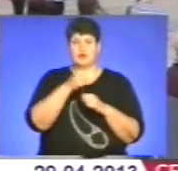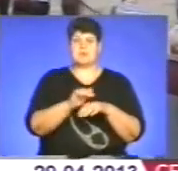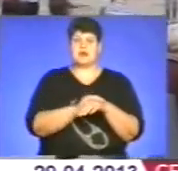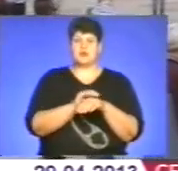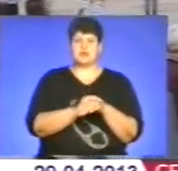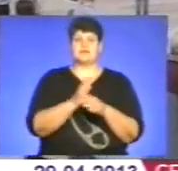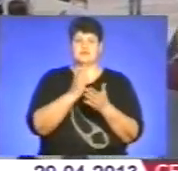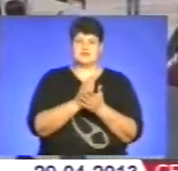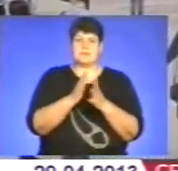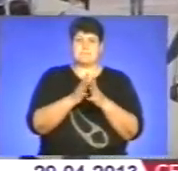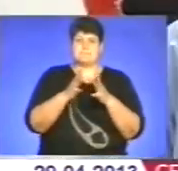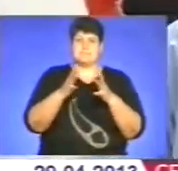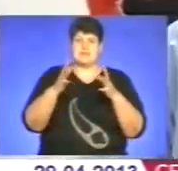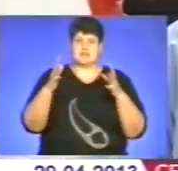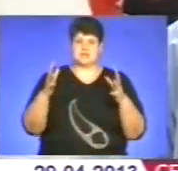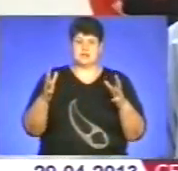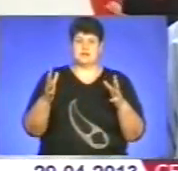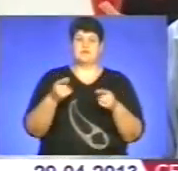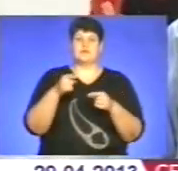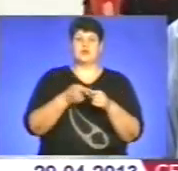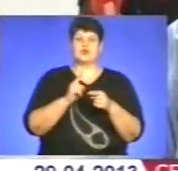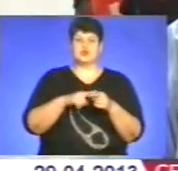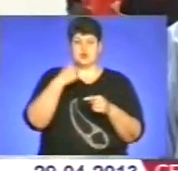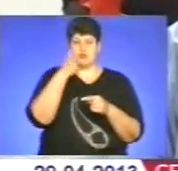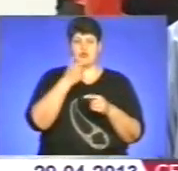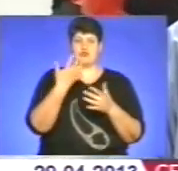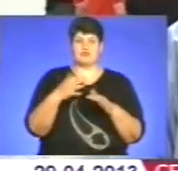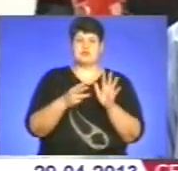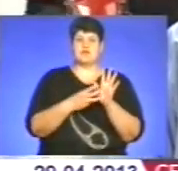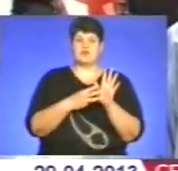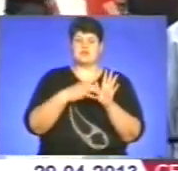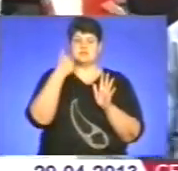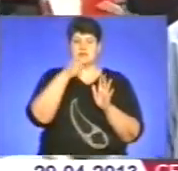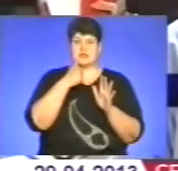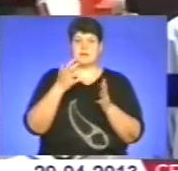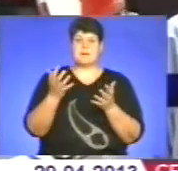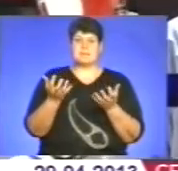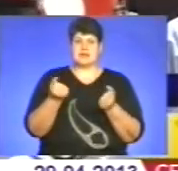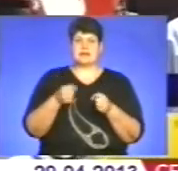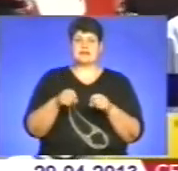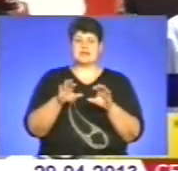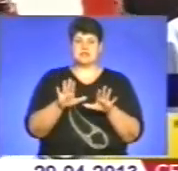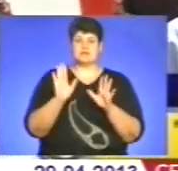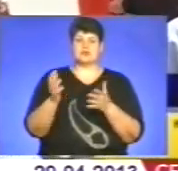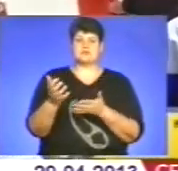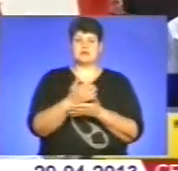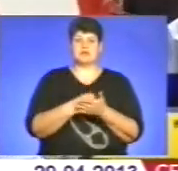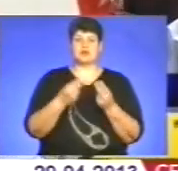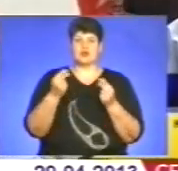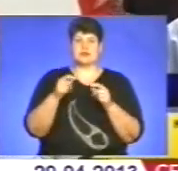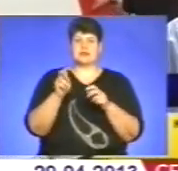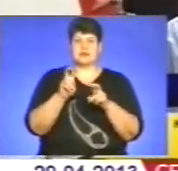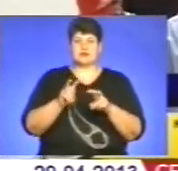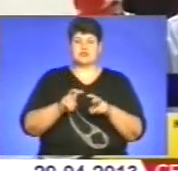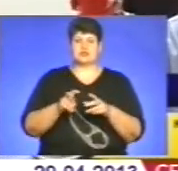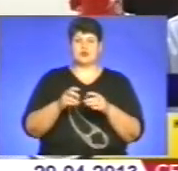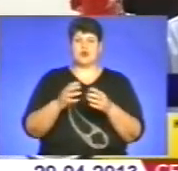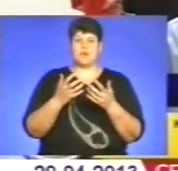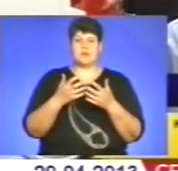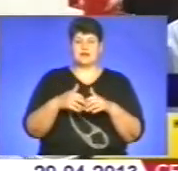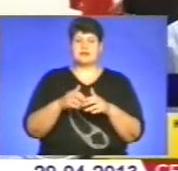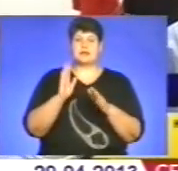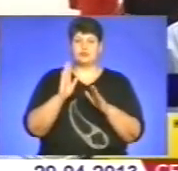благодійників стає більше. Цього року вже 8-й рік і прийняли рішення, що буде збирати кошти для закупівлі діагностичного обладнання,